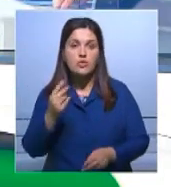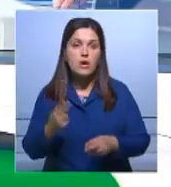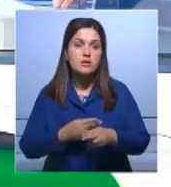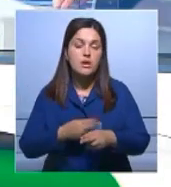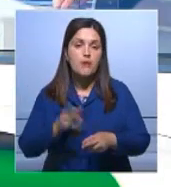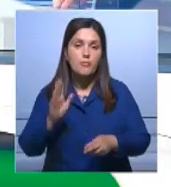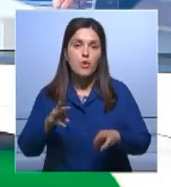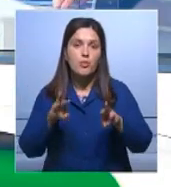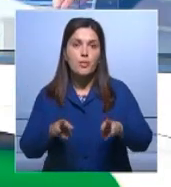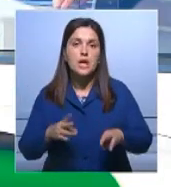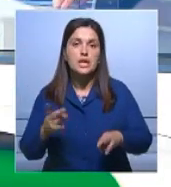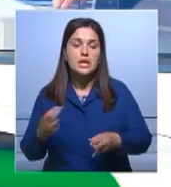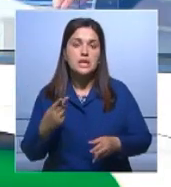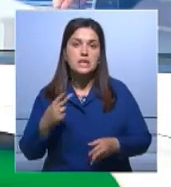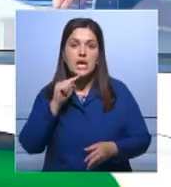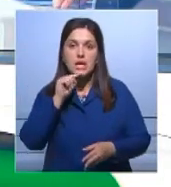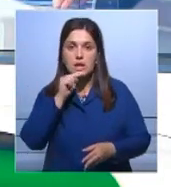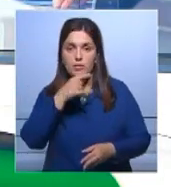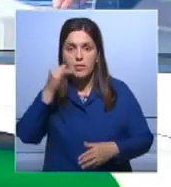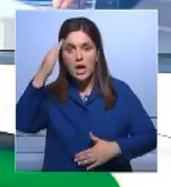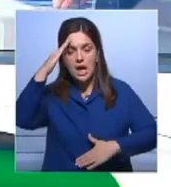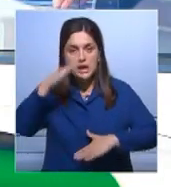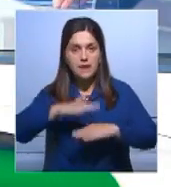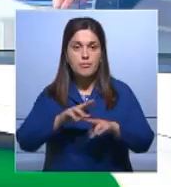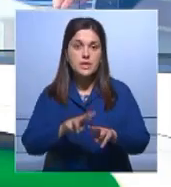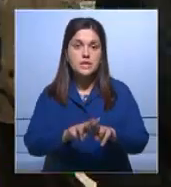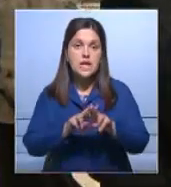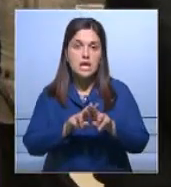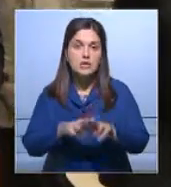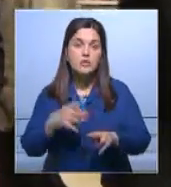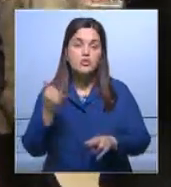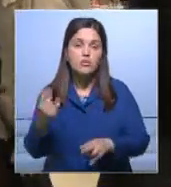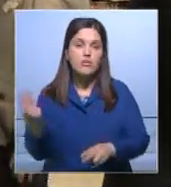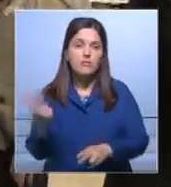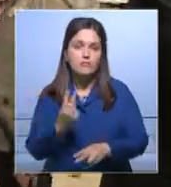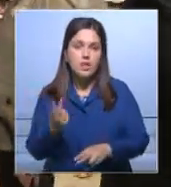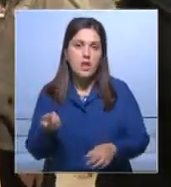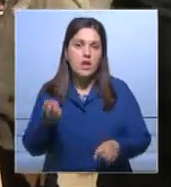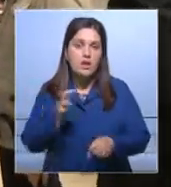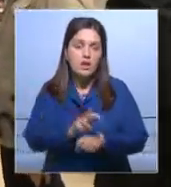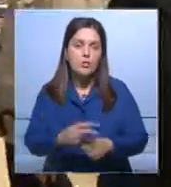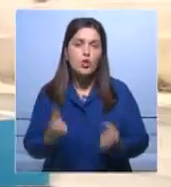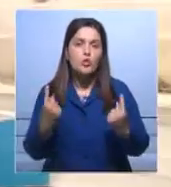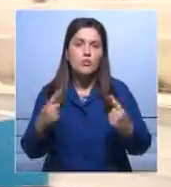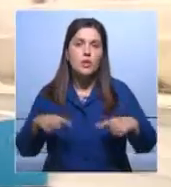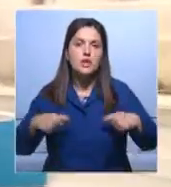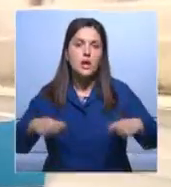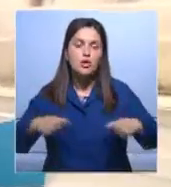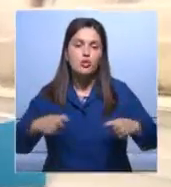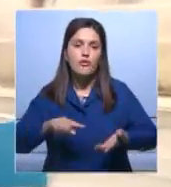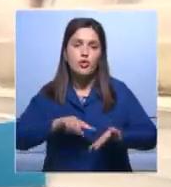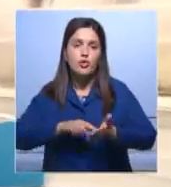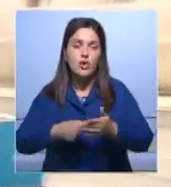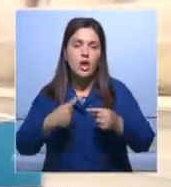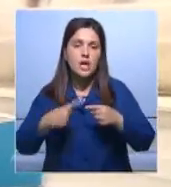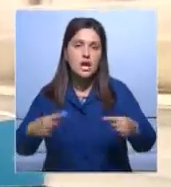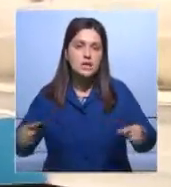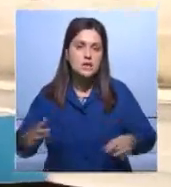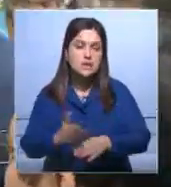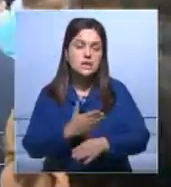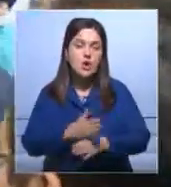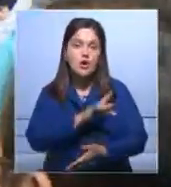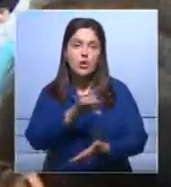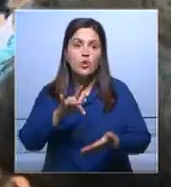министр национальной экономики и аким столицы. Сегодня Куандык Бишимбаев и Асет Исекешев посетили крупные торговые точки в разных